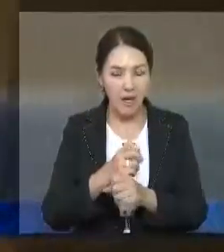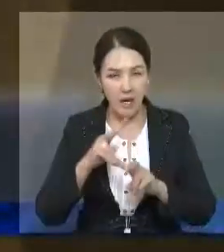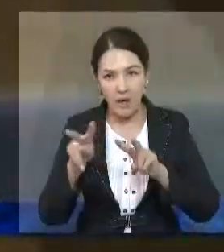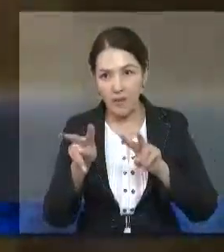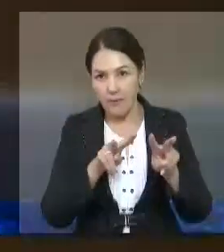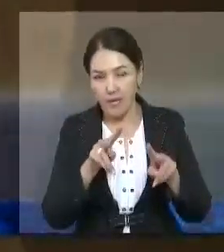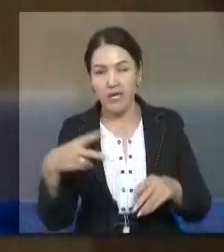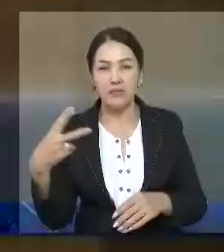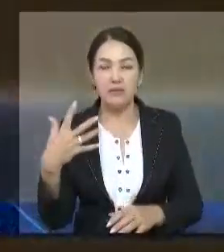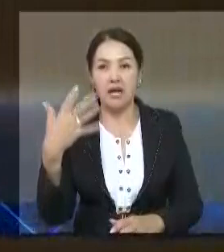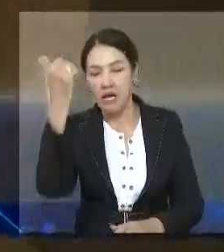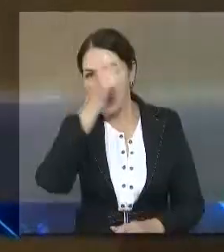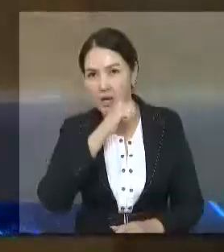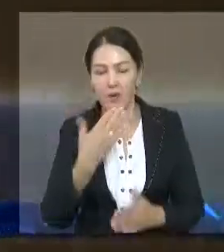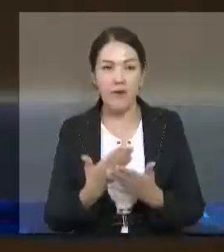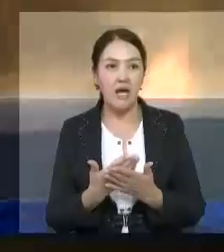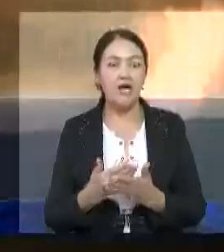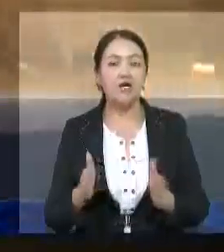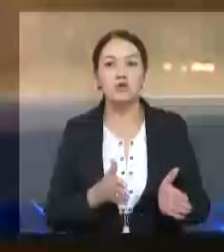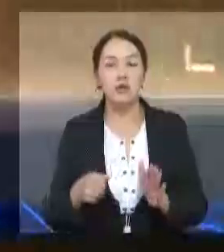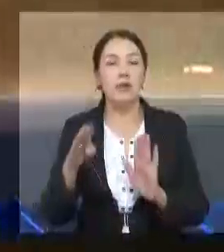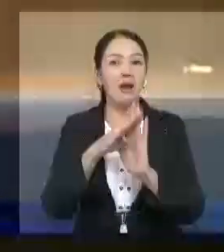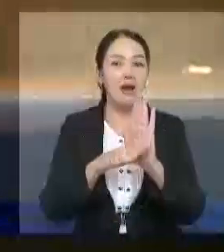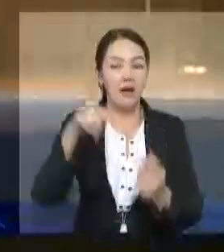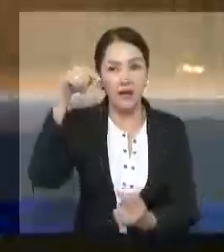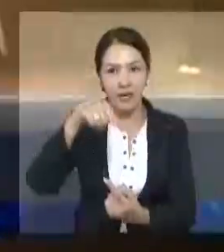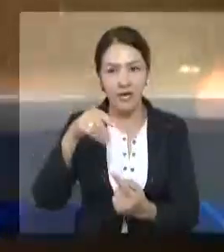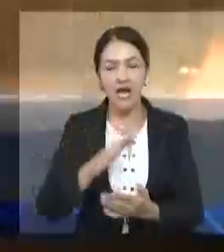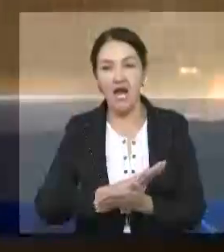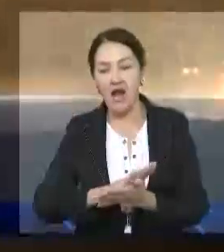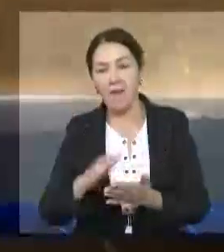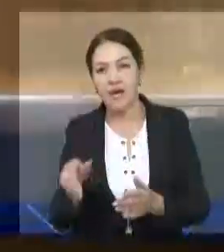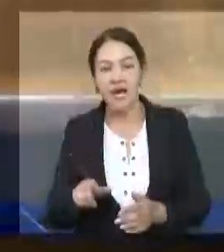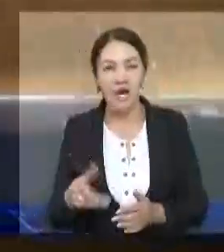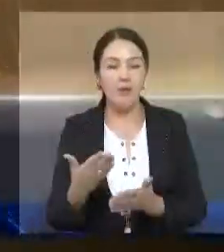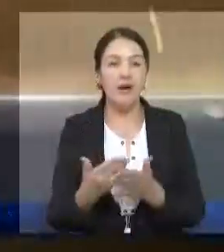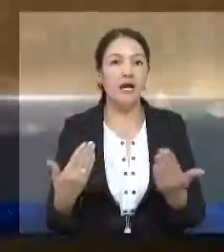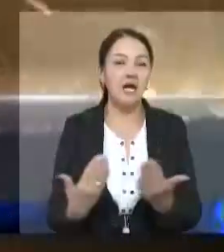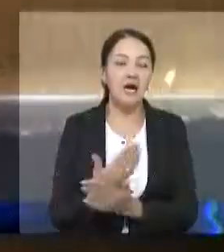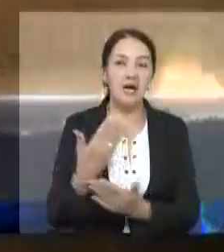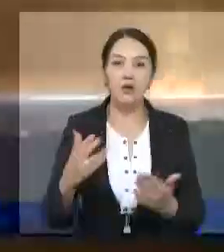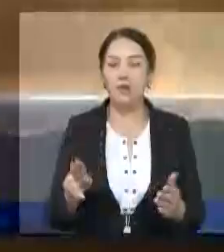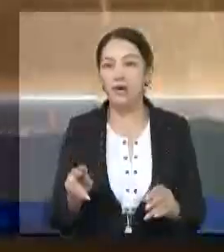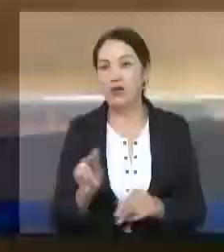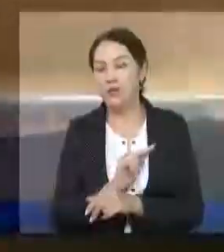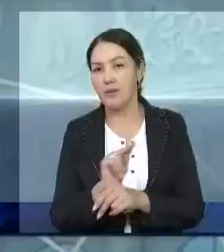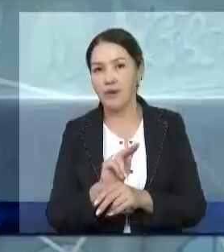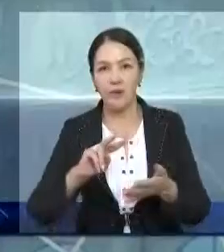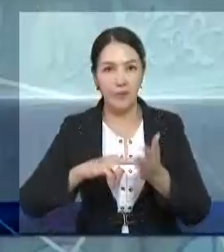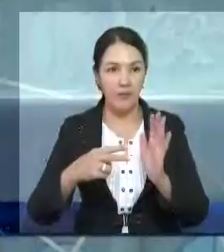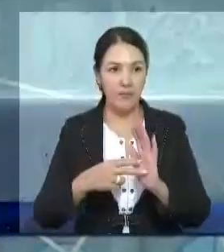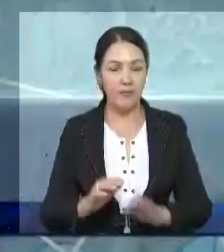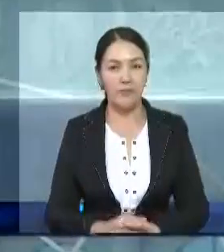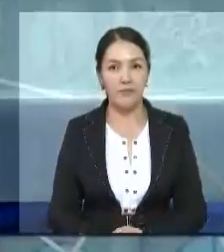бақылайды. 2025 жылға дейінгі жол картасына сай кәріз тазарту имараттарын қайта жаңарту мен жаңғырту көзделген.